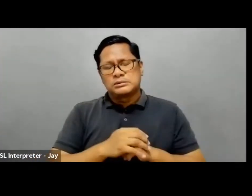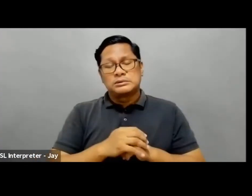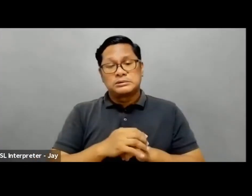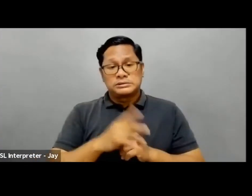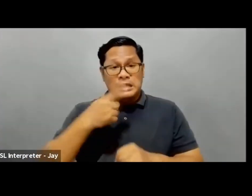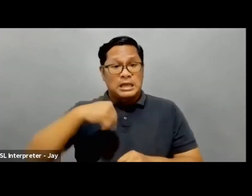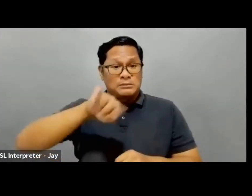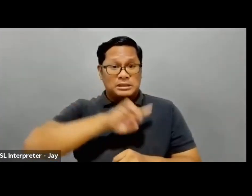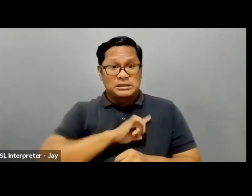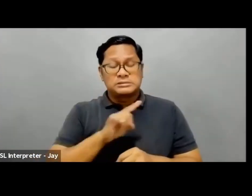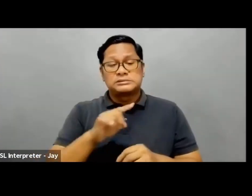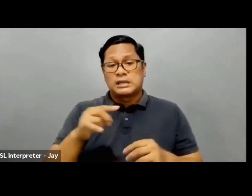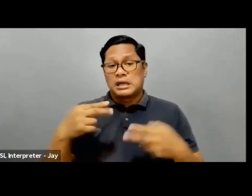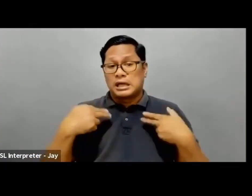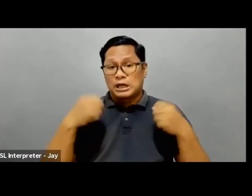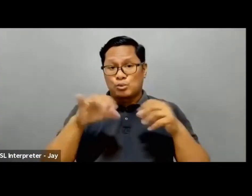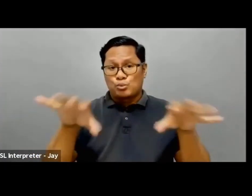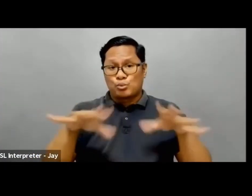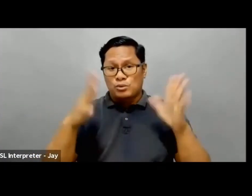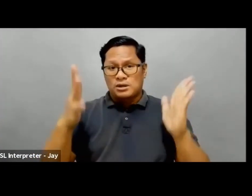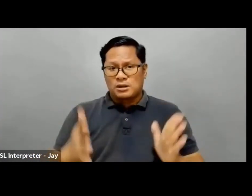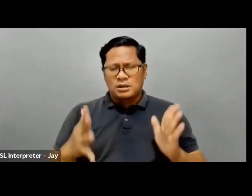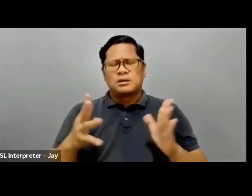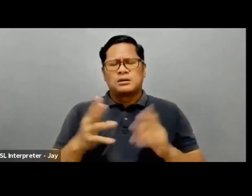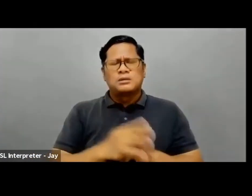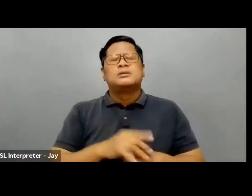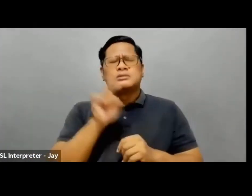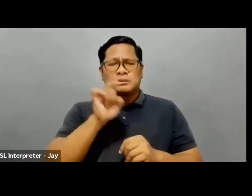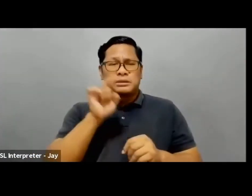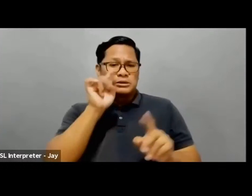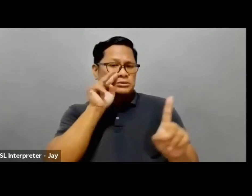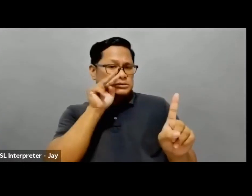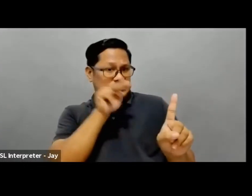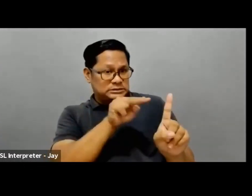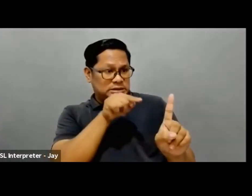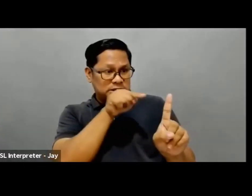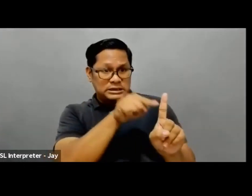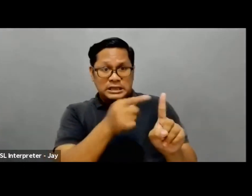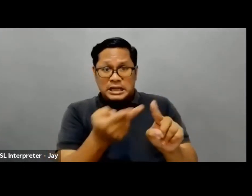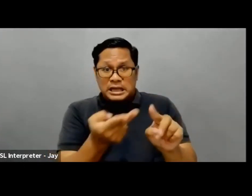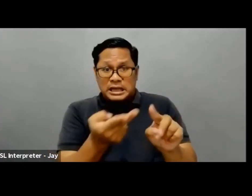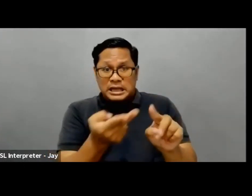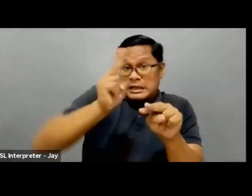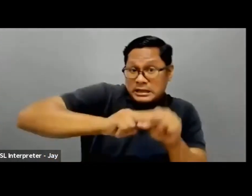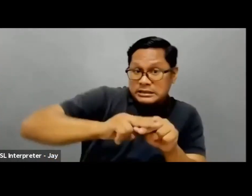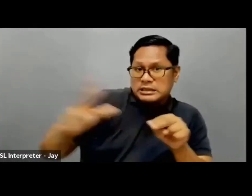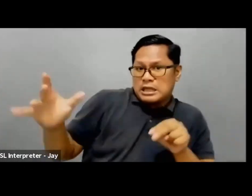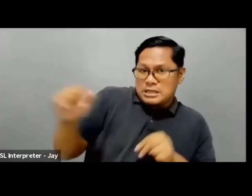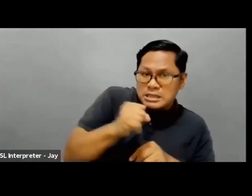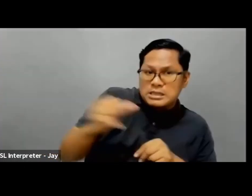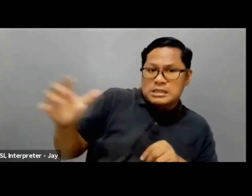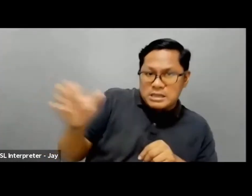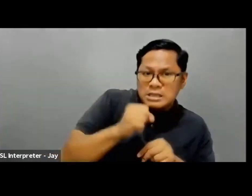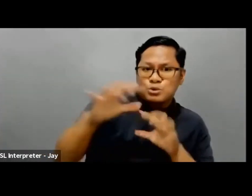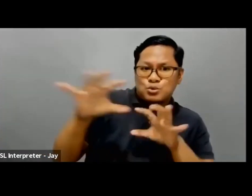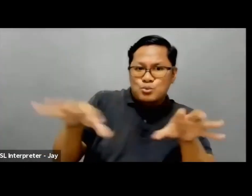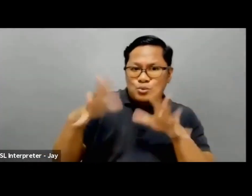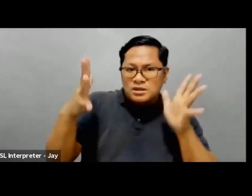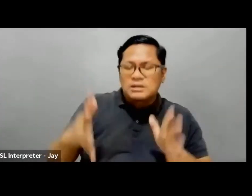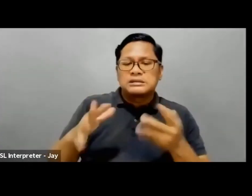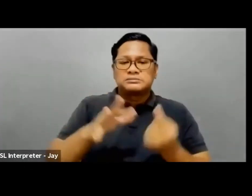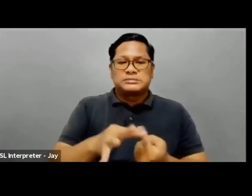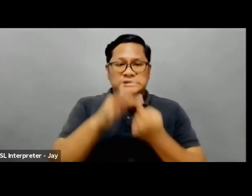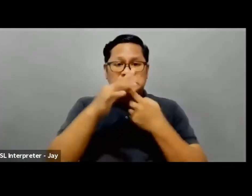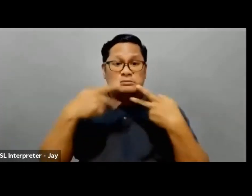sa mga health workers, sa tingin namin dapat dagdagan ang mas hiring lalo na sa mga public